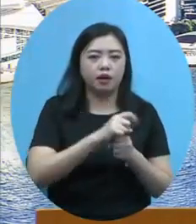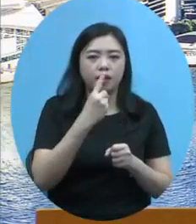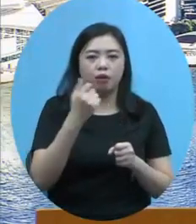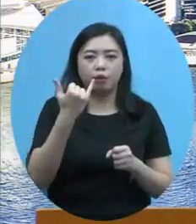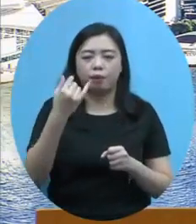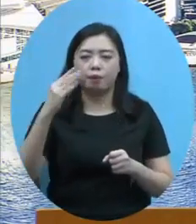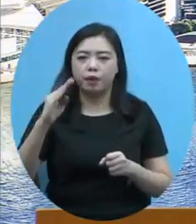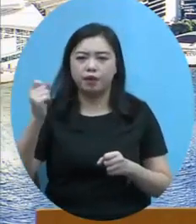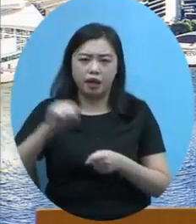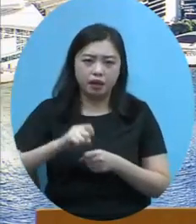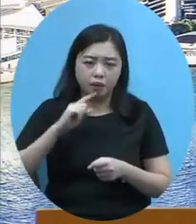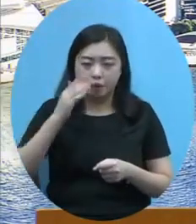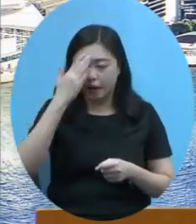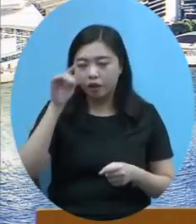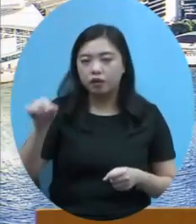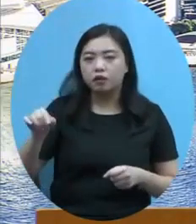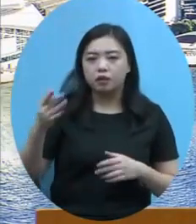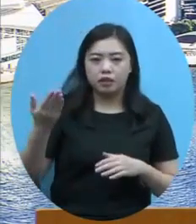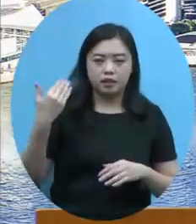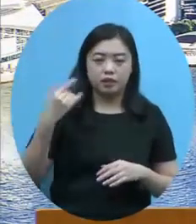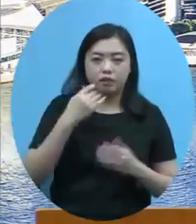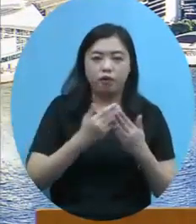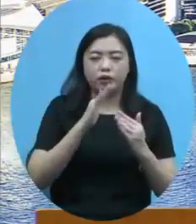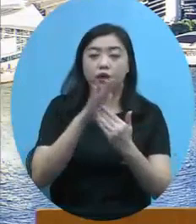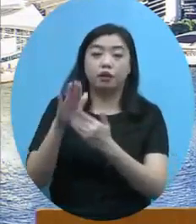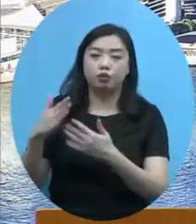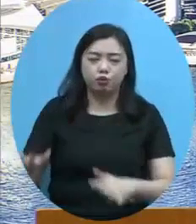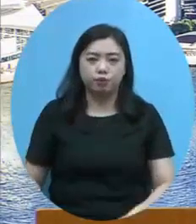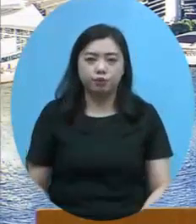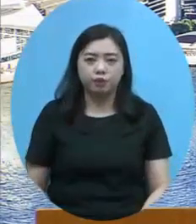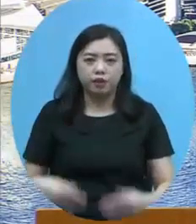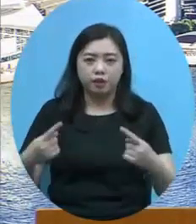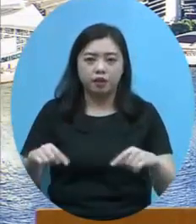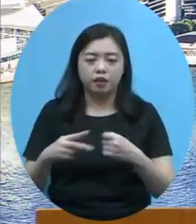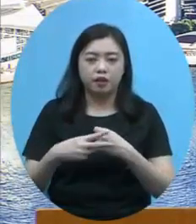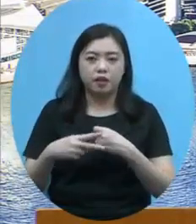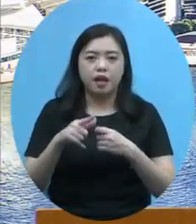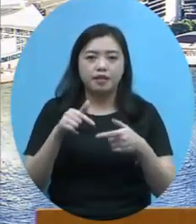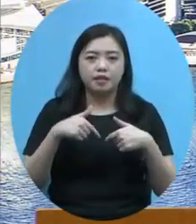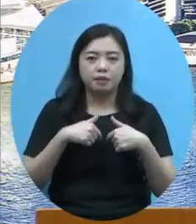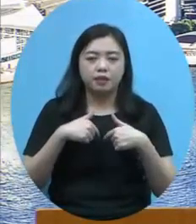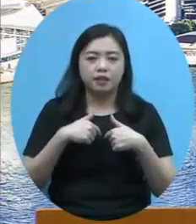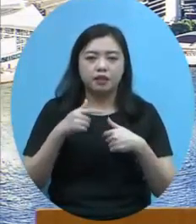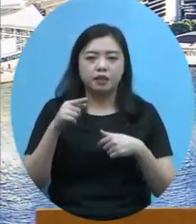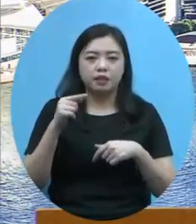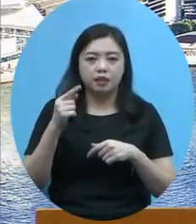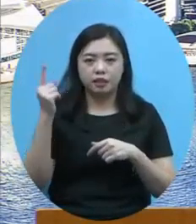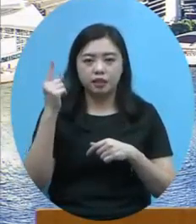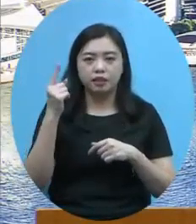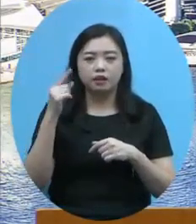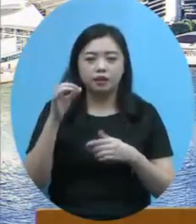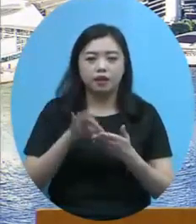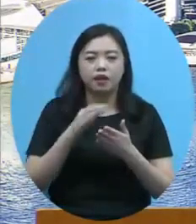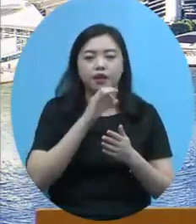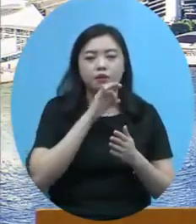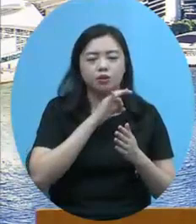咗一個個案，咁呢兩班先前已經係即係停課噶啦。咁第二間就係心怡天地幼稚園喺荃灣嘅，咁今